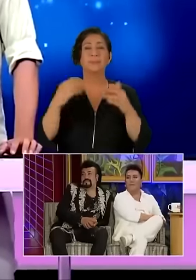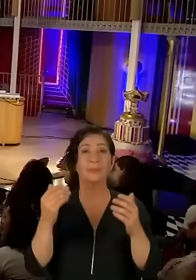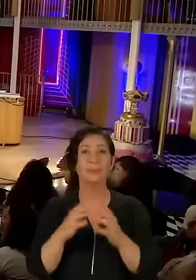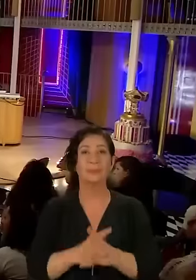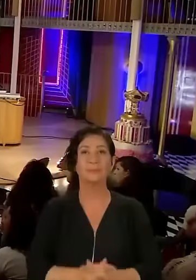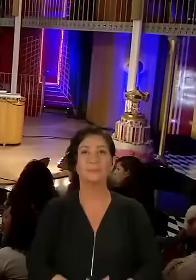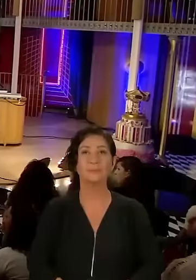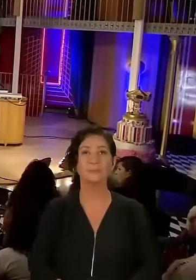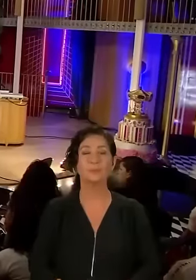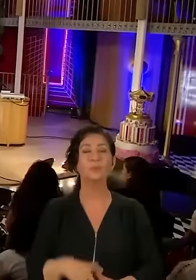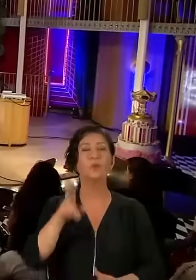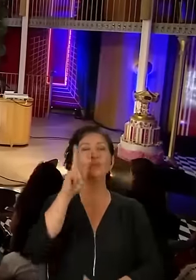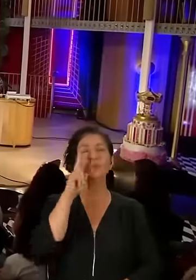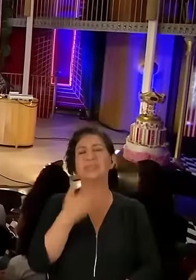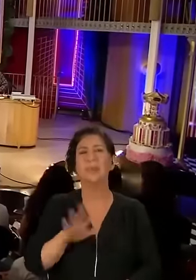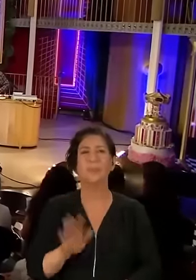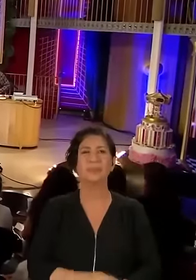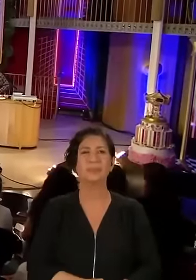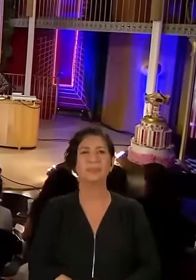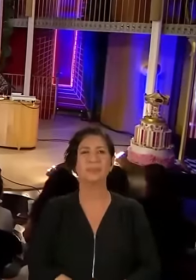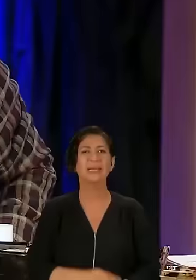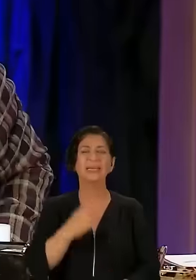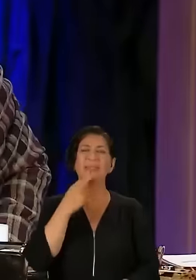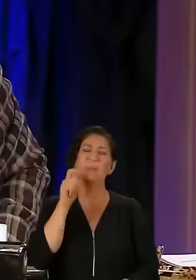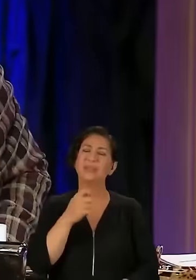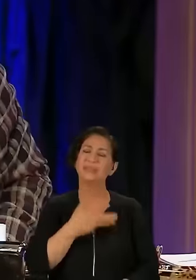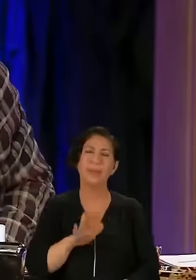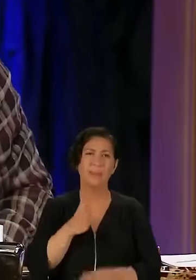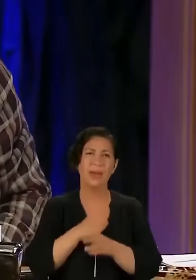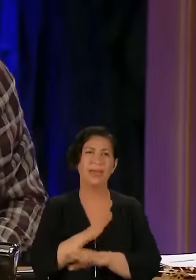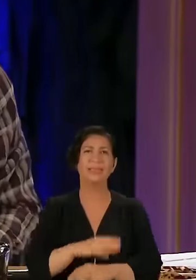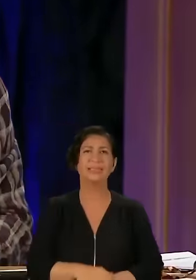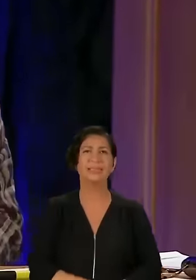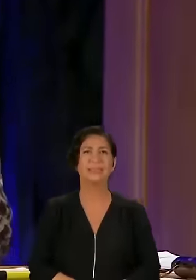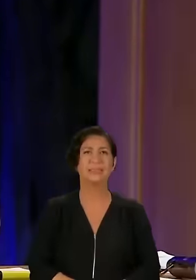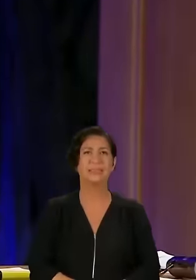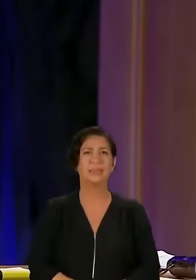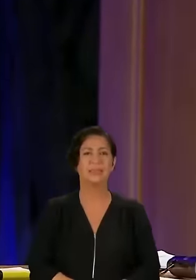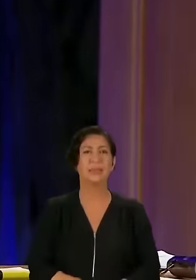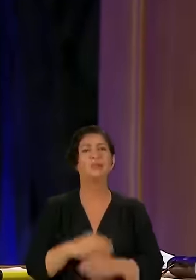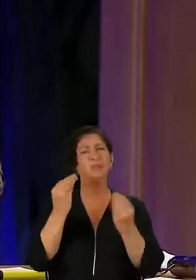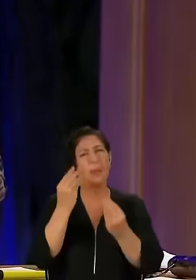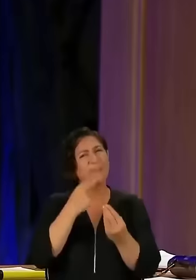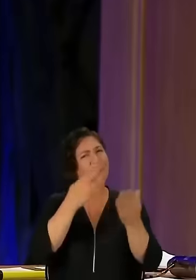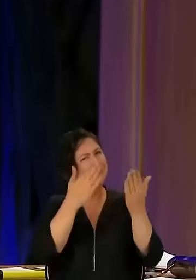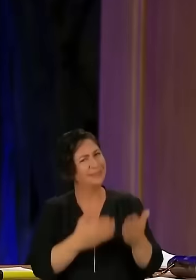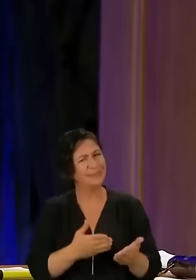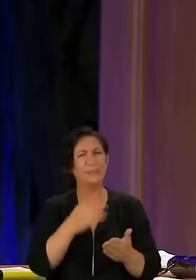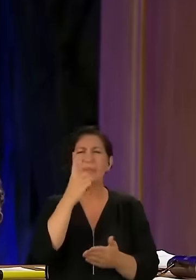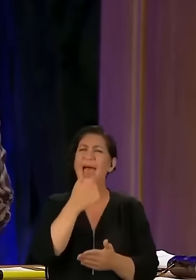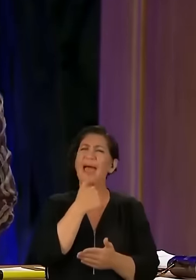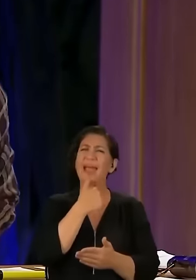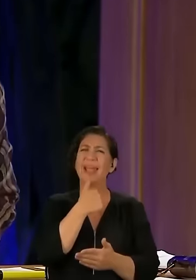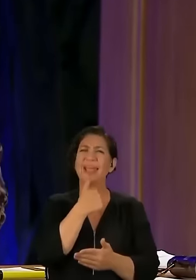4. Sonunu sevmedim. Kıza yaptığını sevmedim. Hakikaten kıza yaptığını sevmedim. Çünkü güzel bir kız, bir erkek